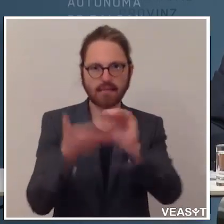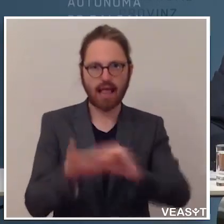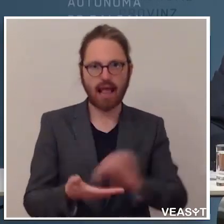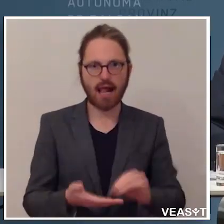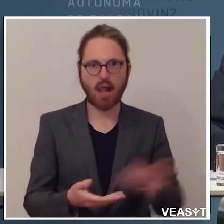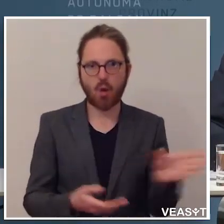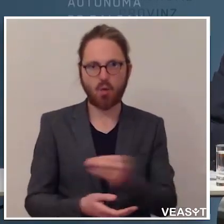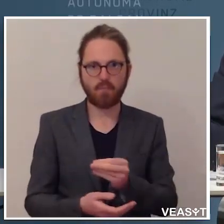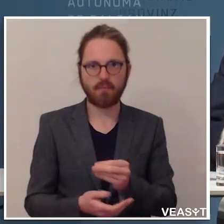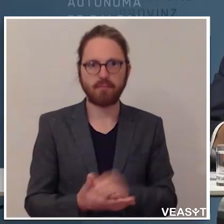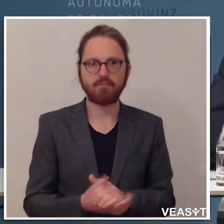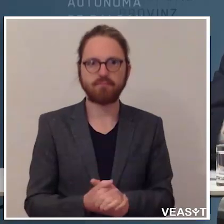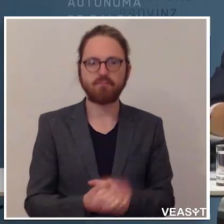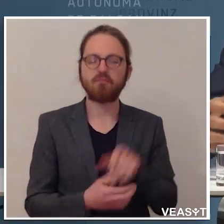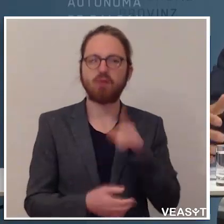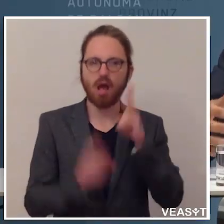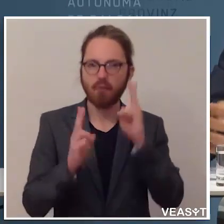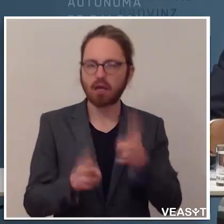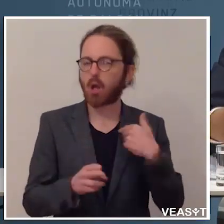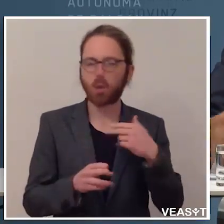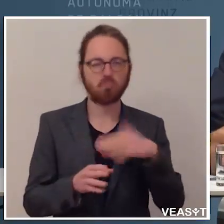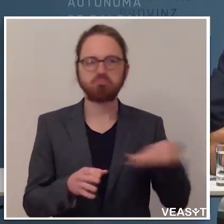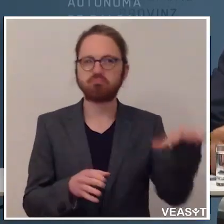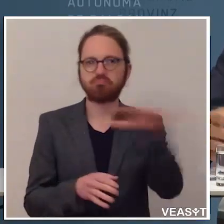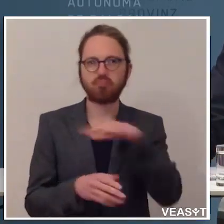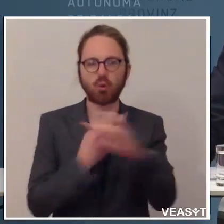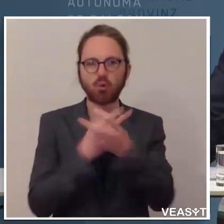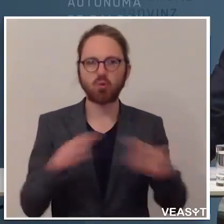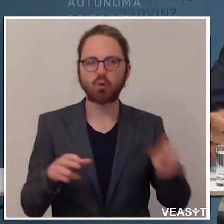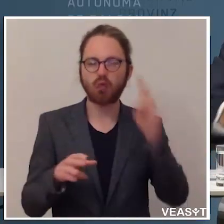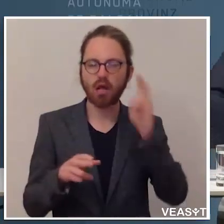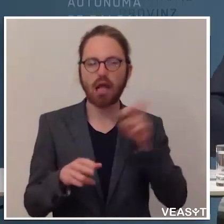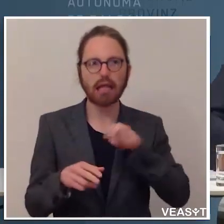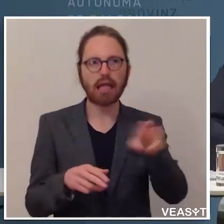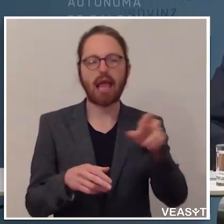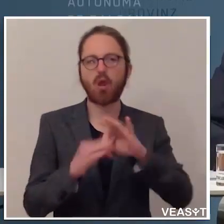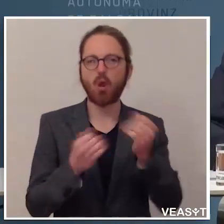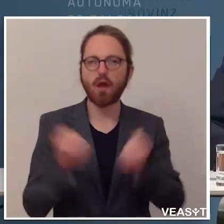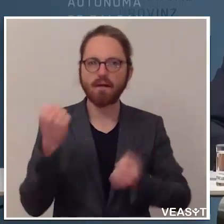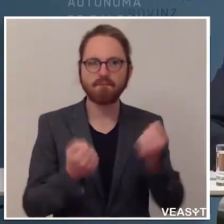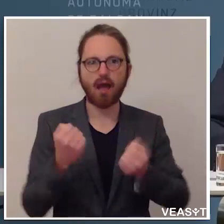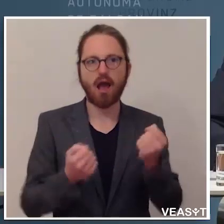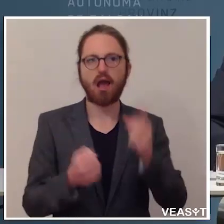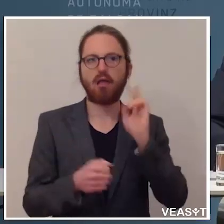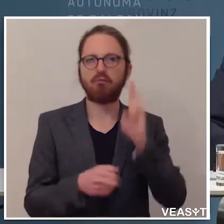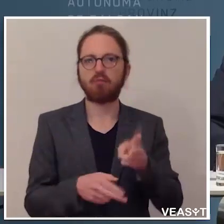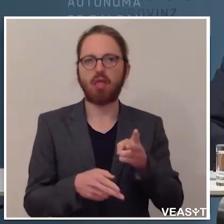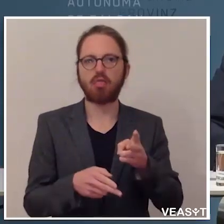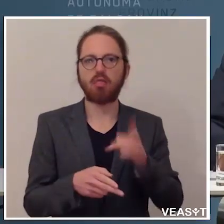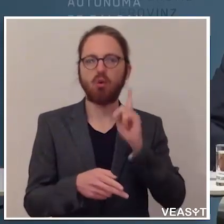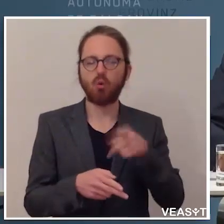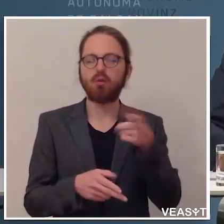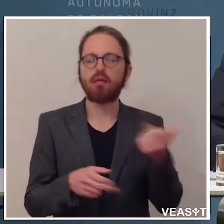oder was auch immer. Also, dass man überall in Südtirol hingehen, hinfahren kann und dass man